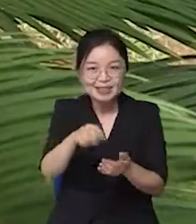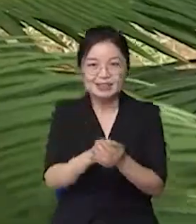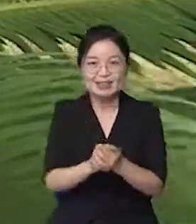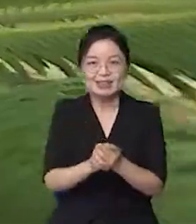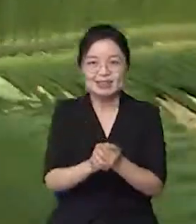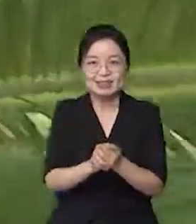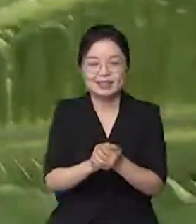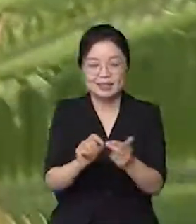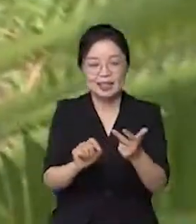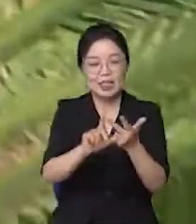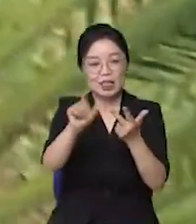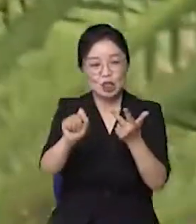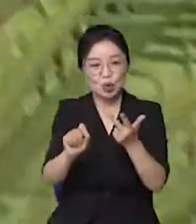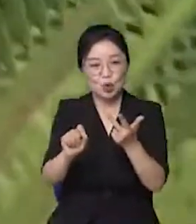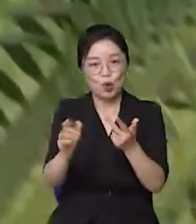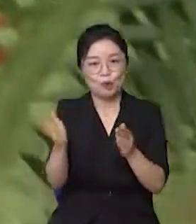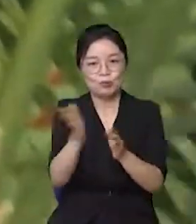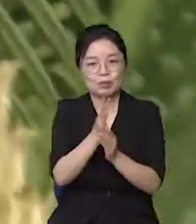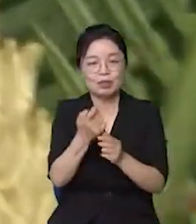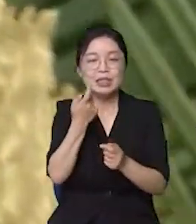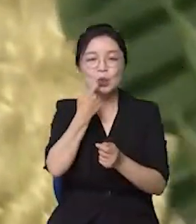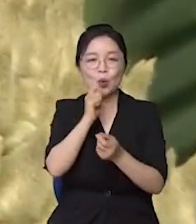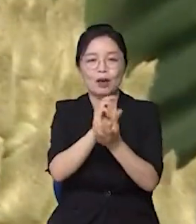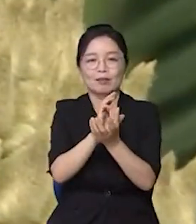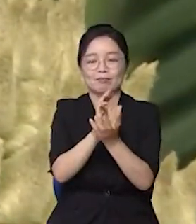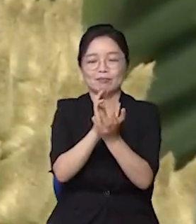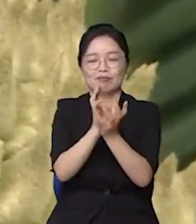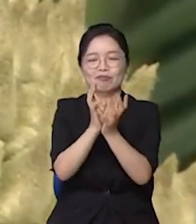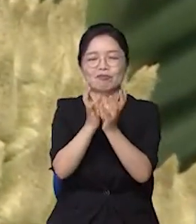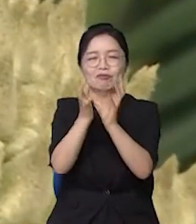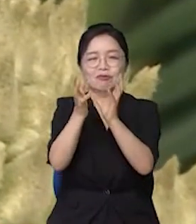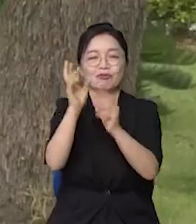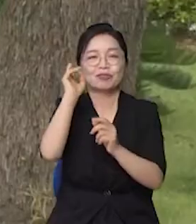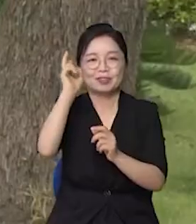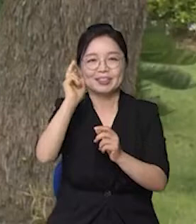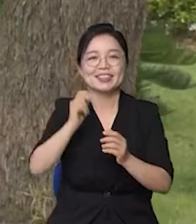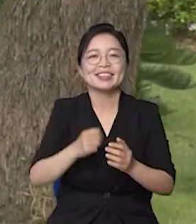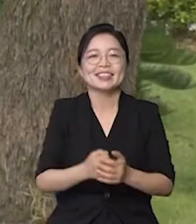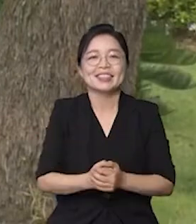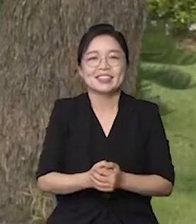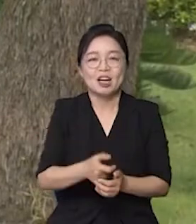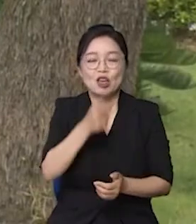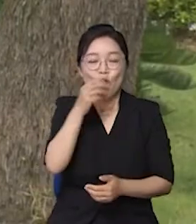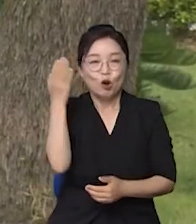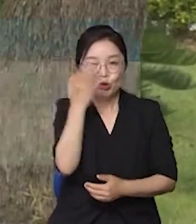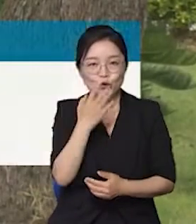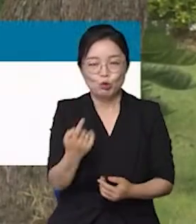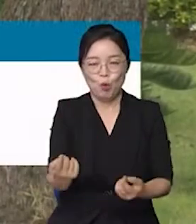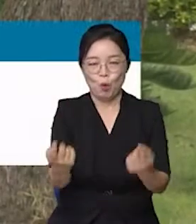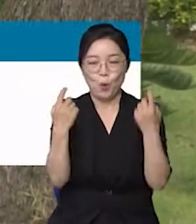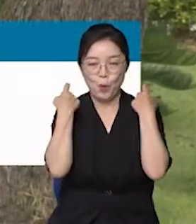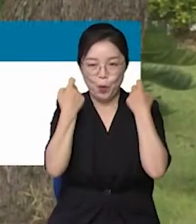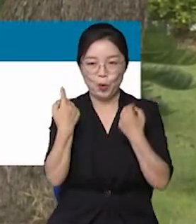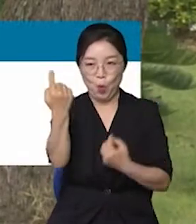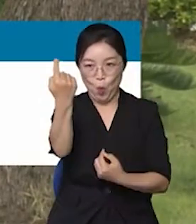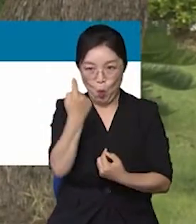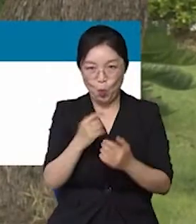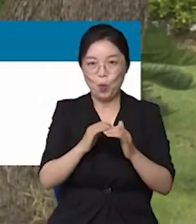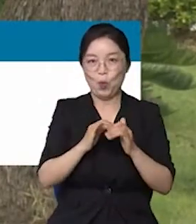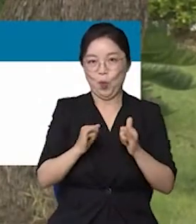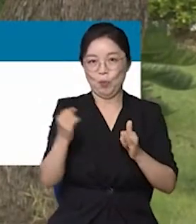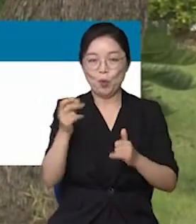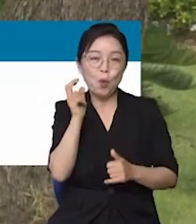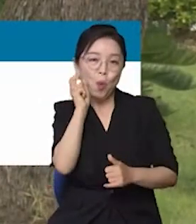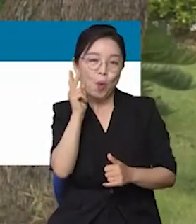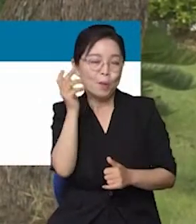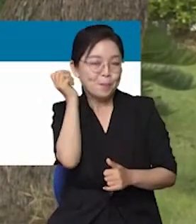다음 달이면 금색으로 변하면서 만개할 것으로 예상됩니다. 이제 여수 이제 방문해 주시는 관광객분들이나 아니면 저희